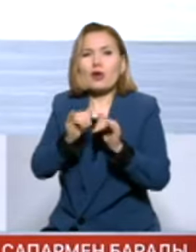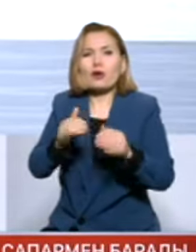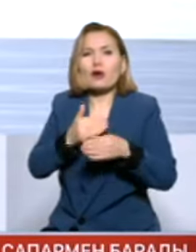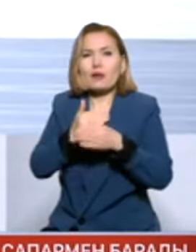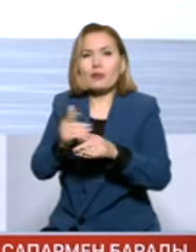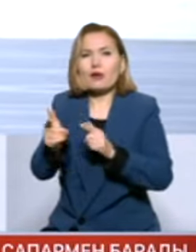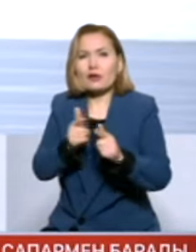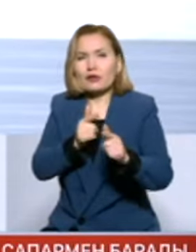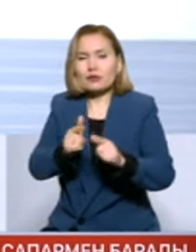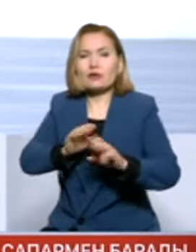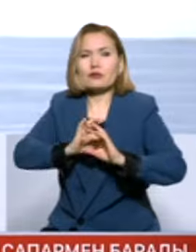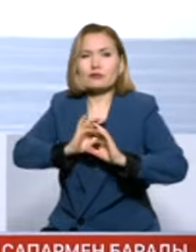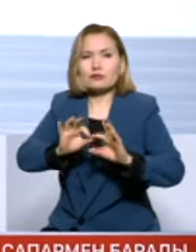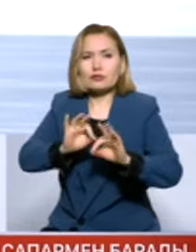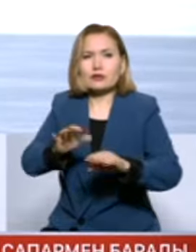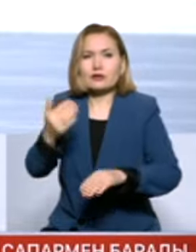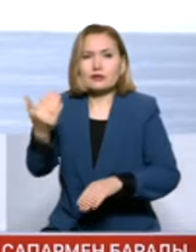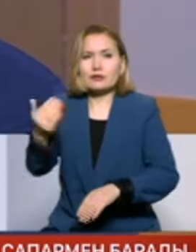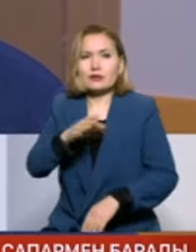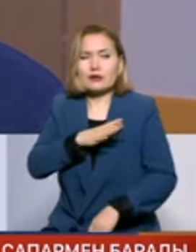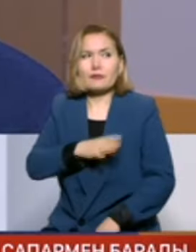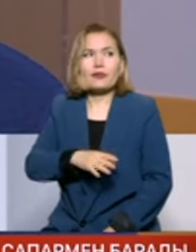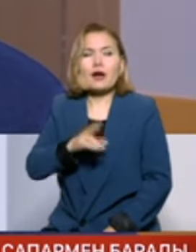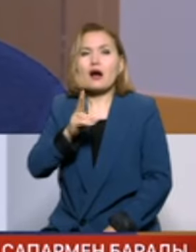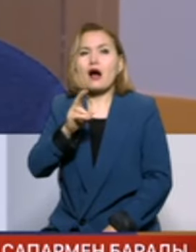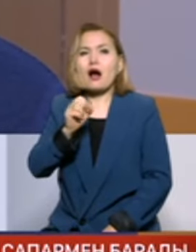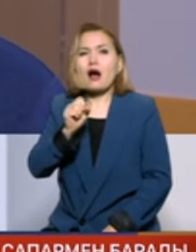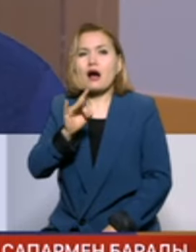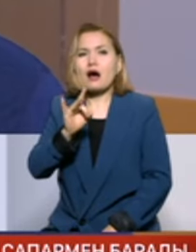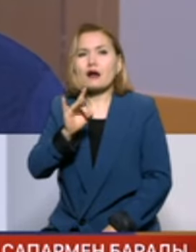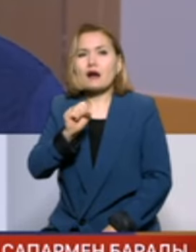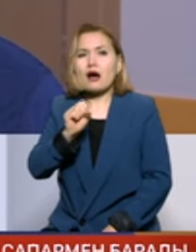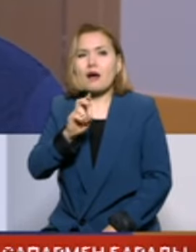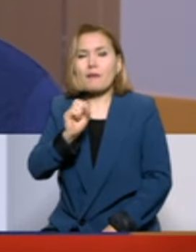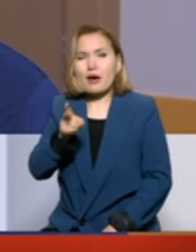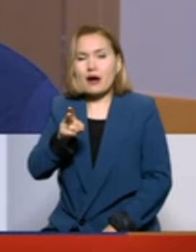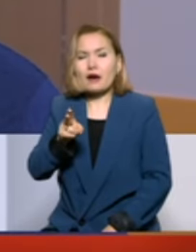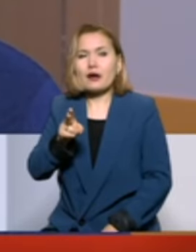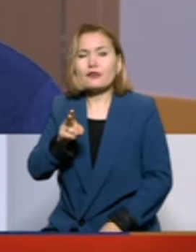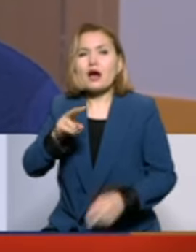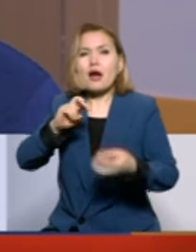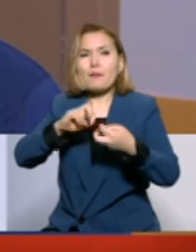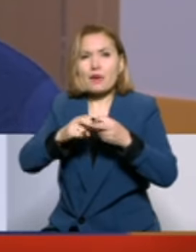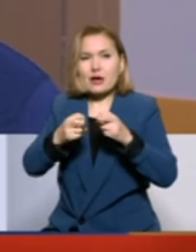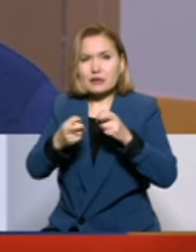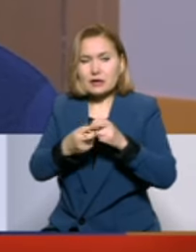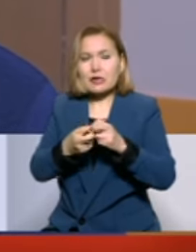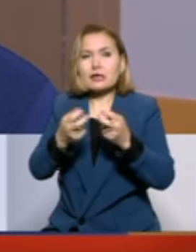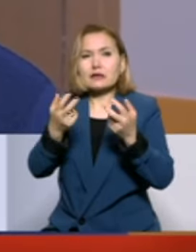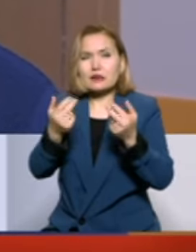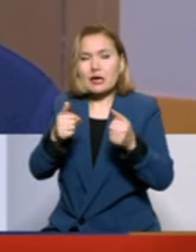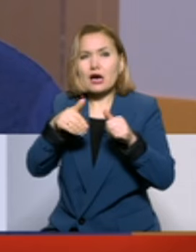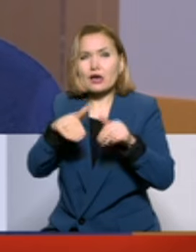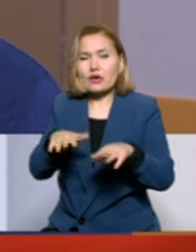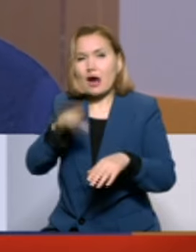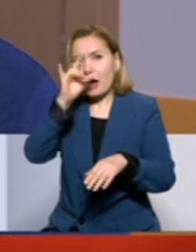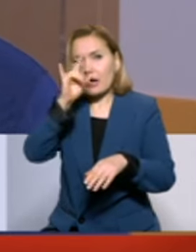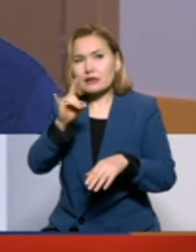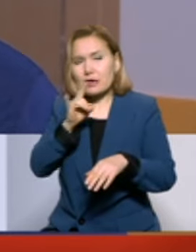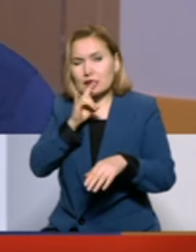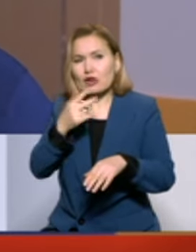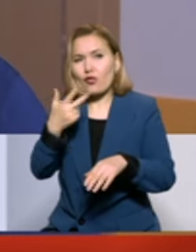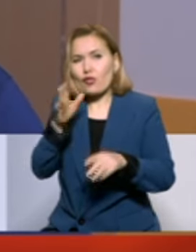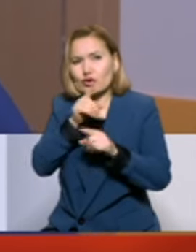әзір екенін жеткізді. Қарабақ мәселесіне қатысты Қазақстанның позициясы ешқашан өзгерген жоқ 30 жыл бойы,